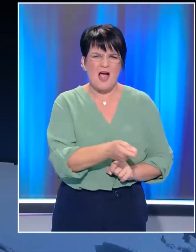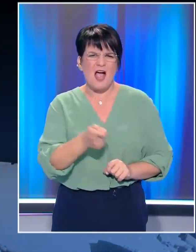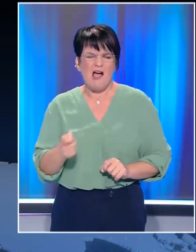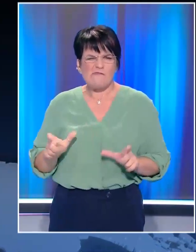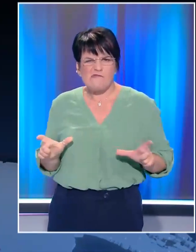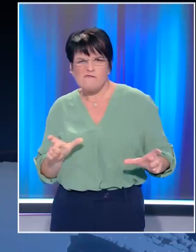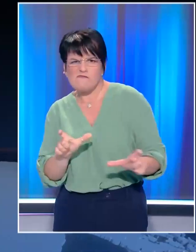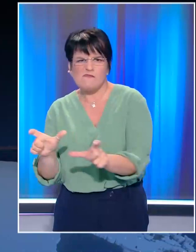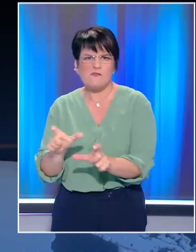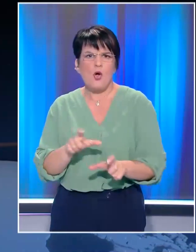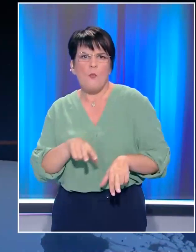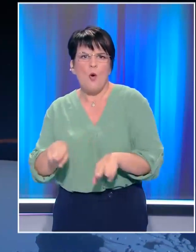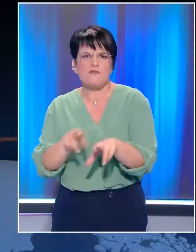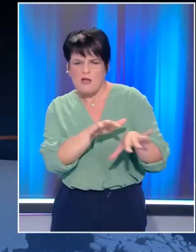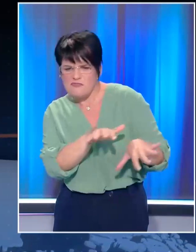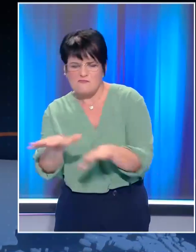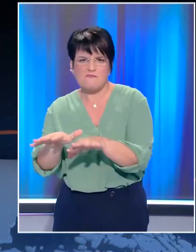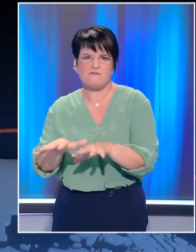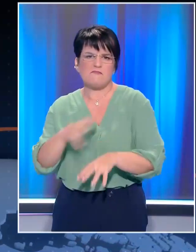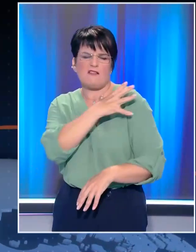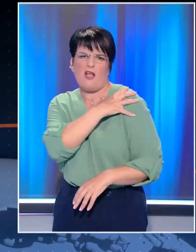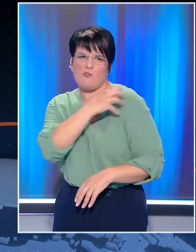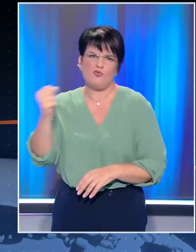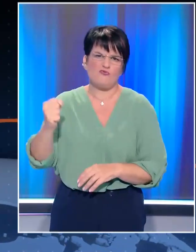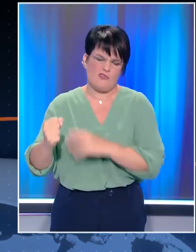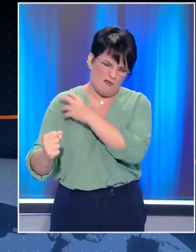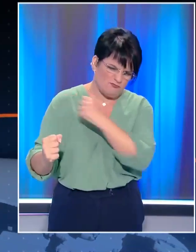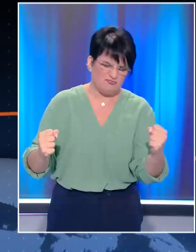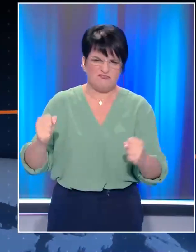Τους πρόχνουν στον ποταμό Ρίο Γκράντε και τους αρπάζουν από τις μπλούζες.